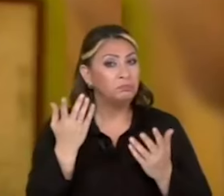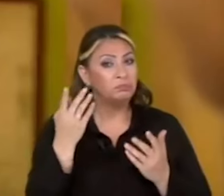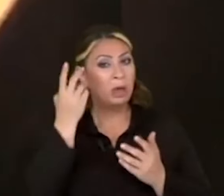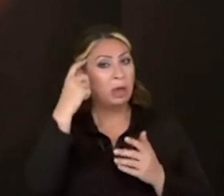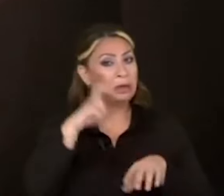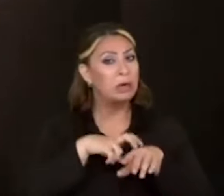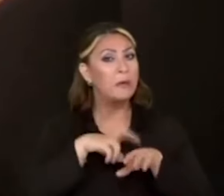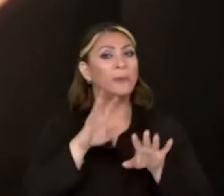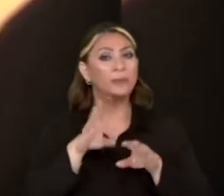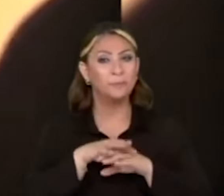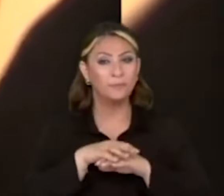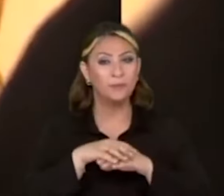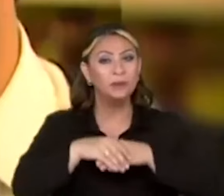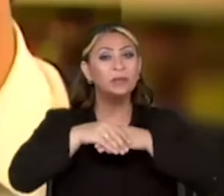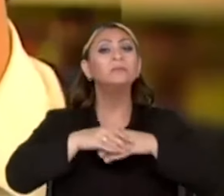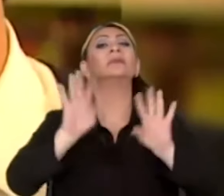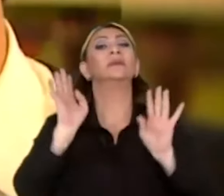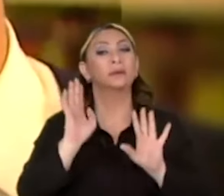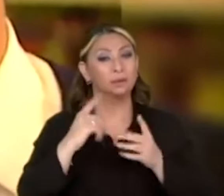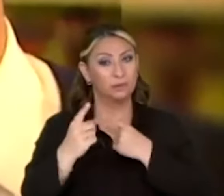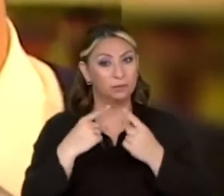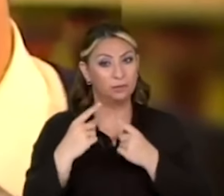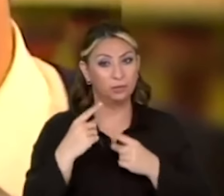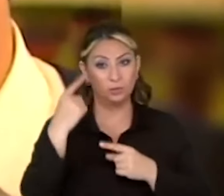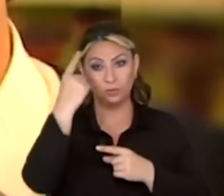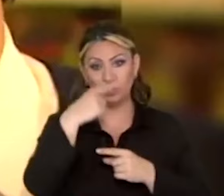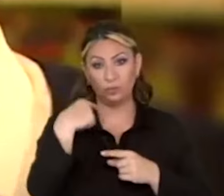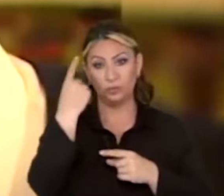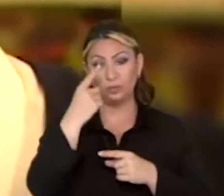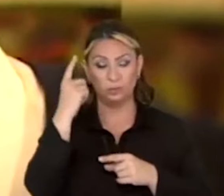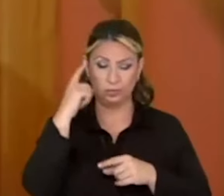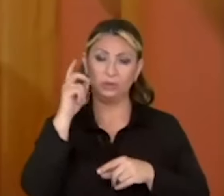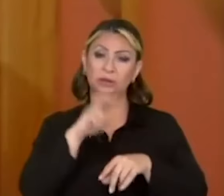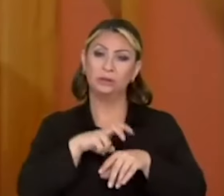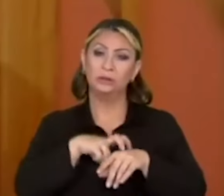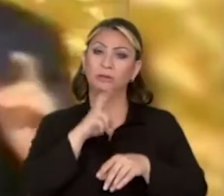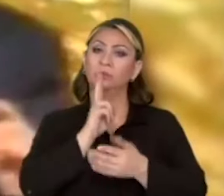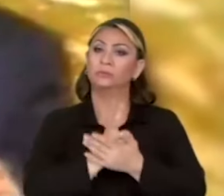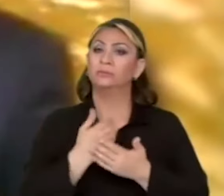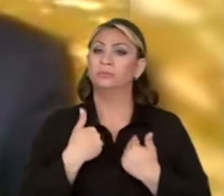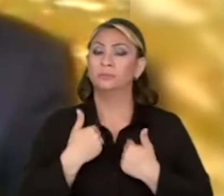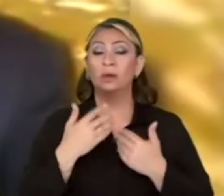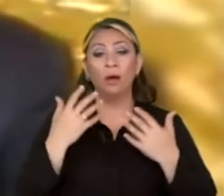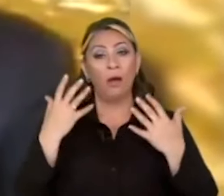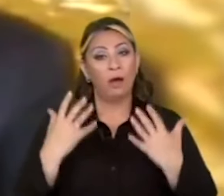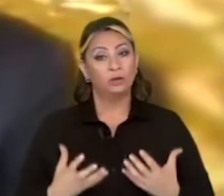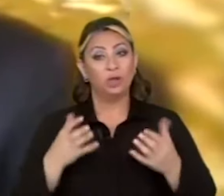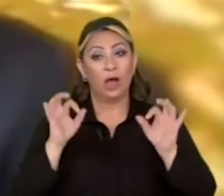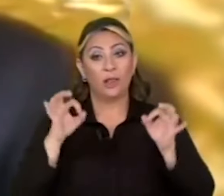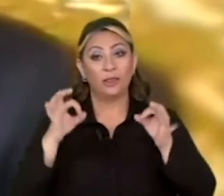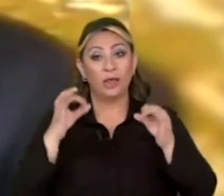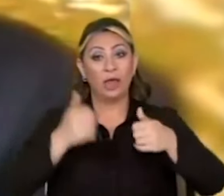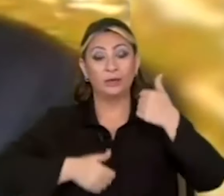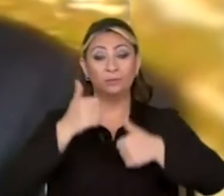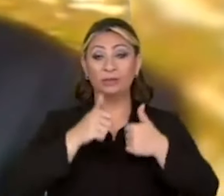çıkaramadım. Tanışmadığımızdan eminsiniz değil mi? %100. Tanışsaydı kesin hatırlardım. Ağırlığınca altın